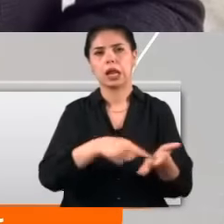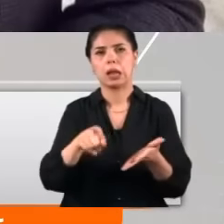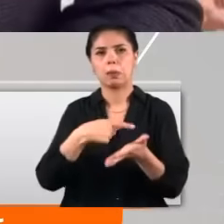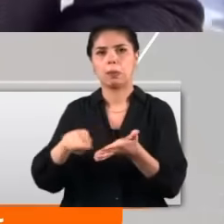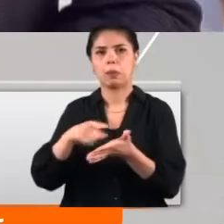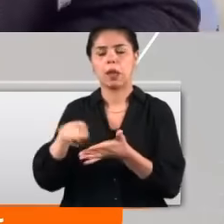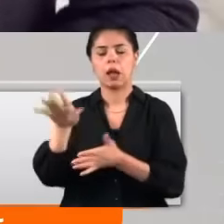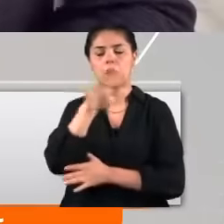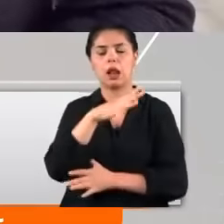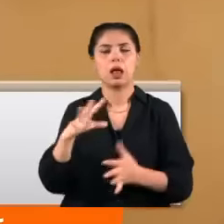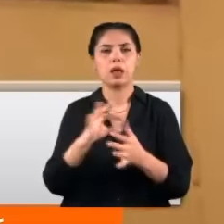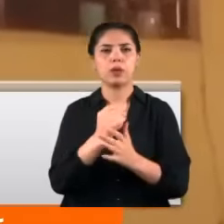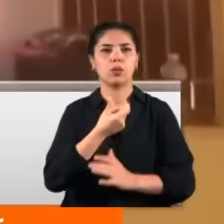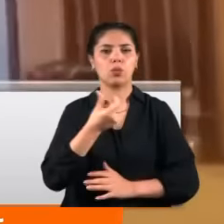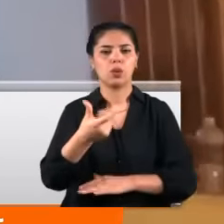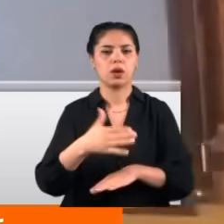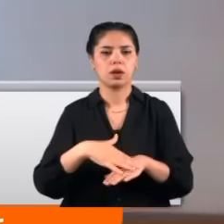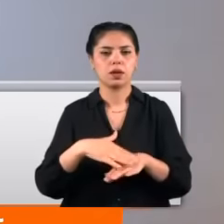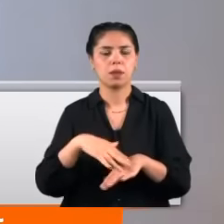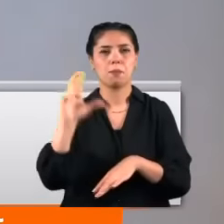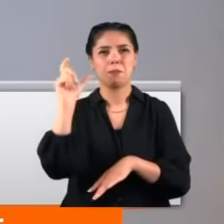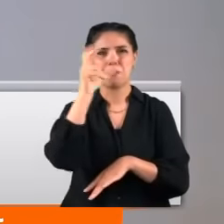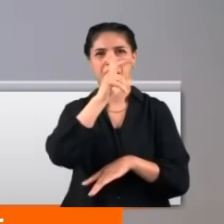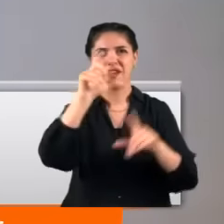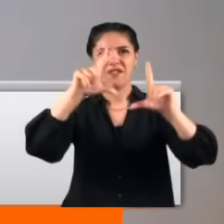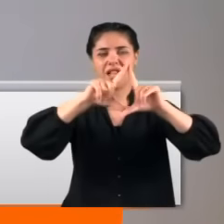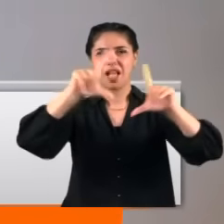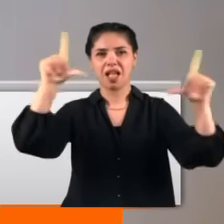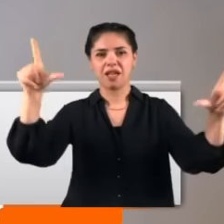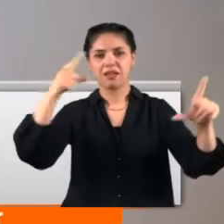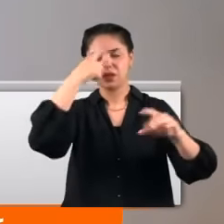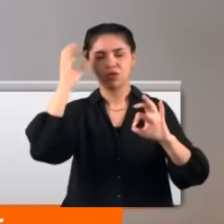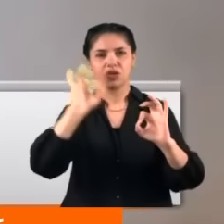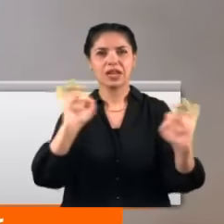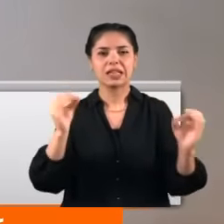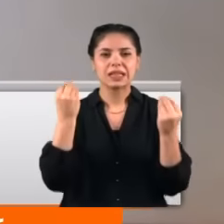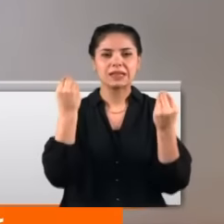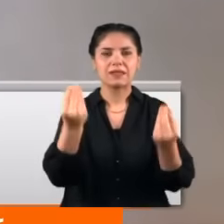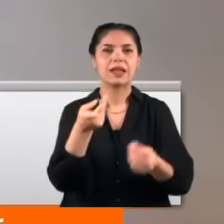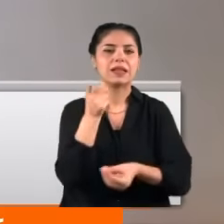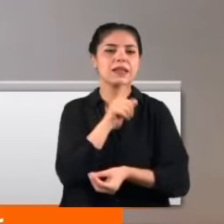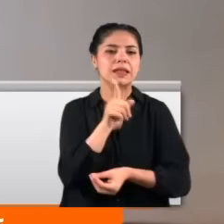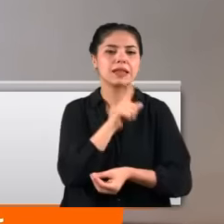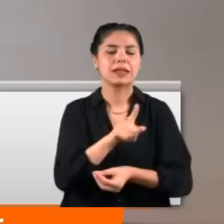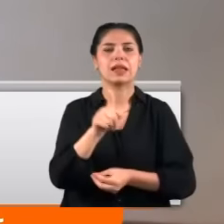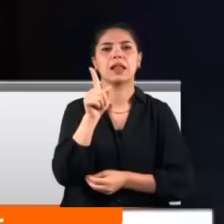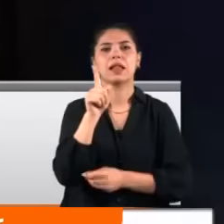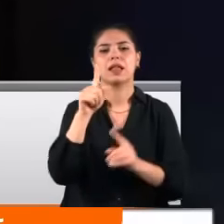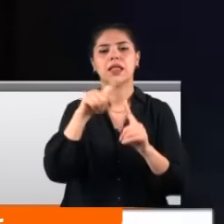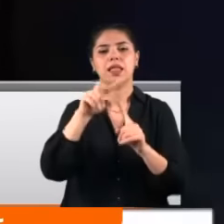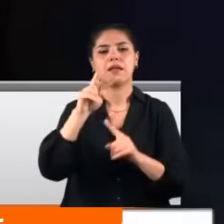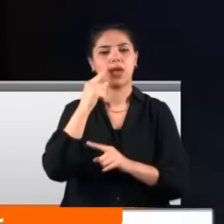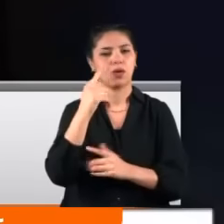konusunda uyarıda bulundu. Meşhur mavi ekranın çaresiz bıraktıkları arasında İngiliz Sky News da vardı.